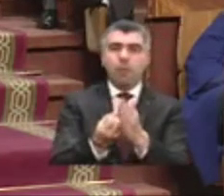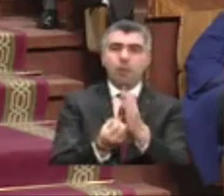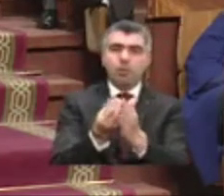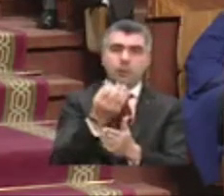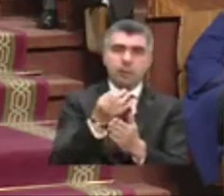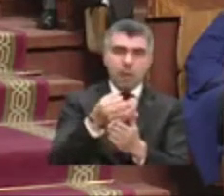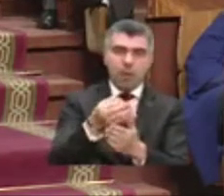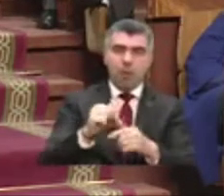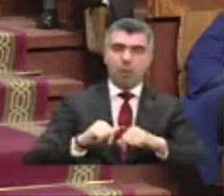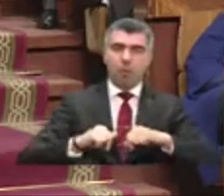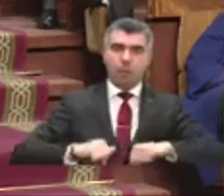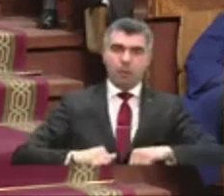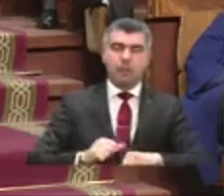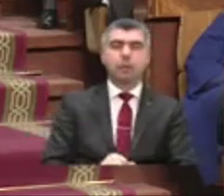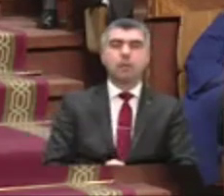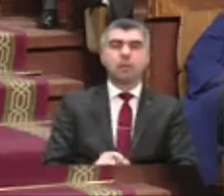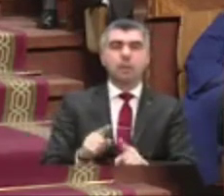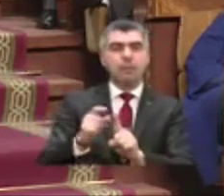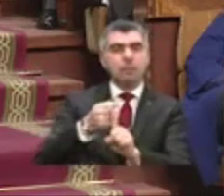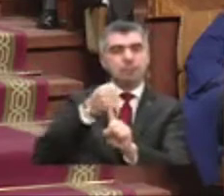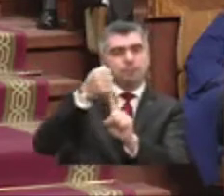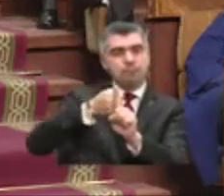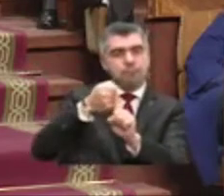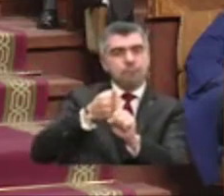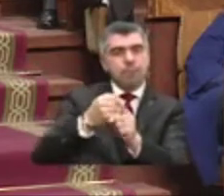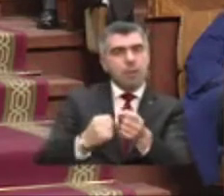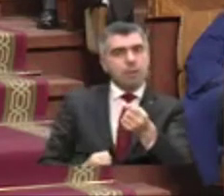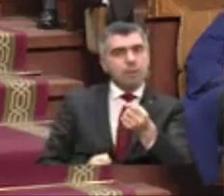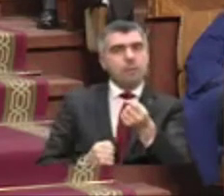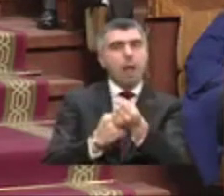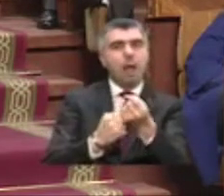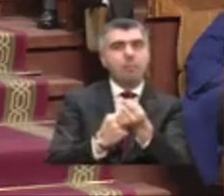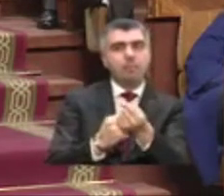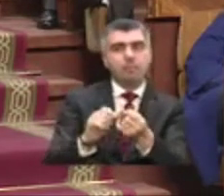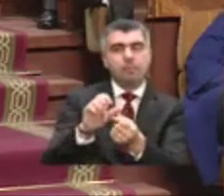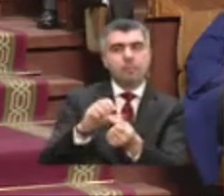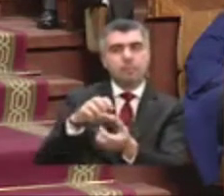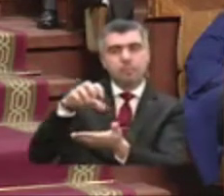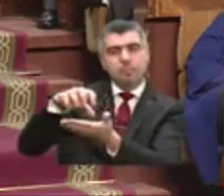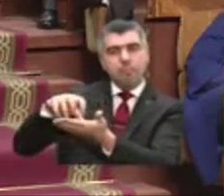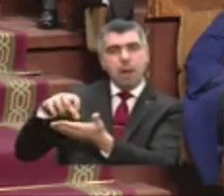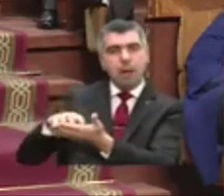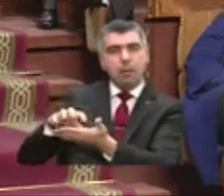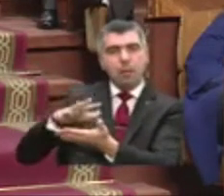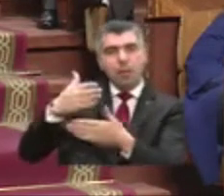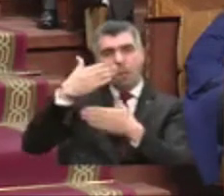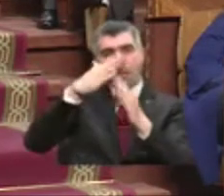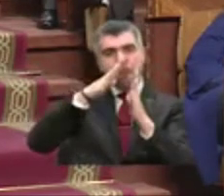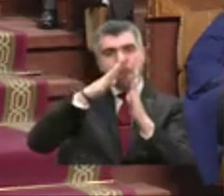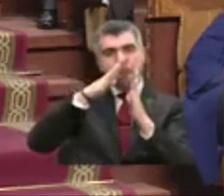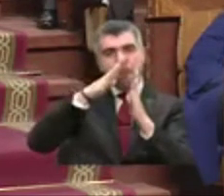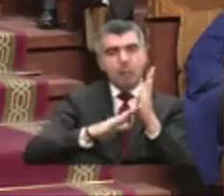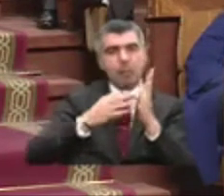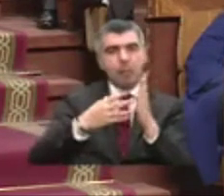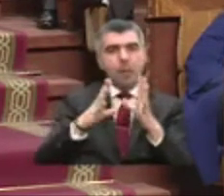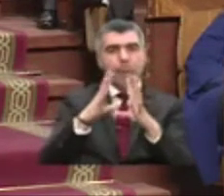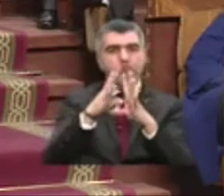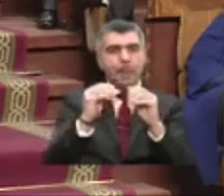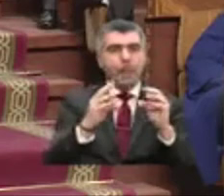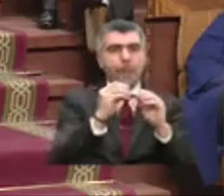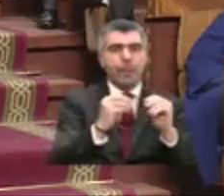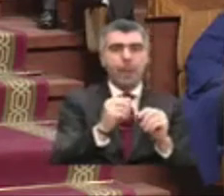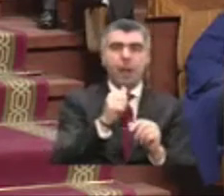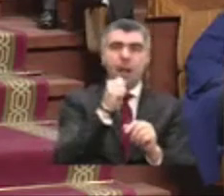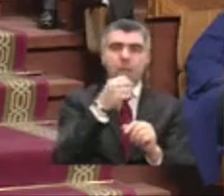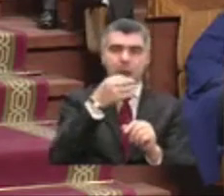السيد الوزير لتعملوا أكثر من أجل دعم الإقليم والمناطق ببلادنا التي تعرف خصاصا كبيرا في